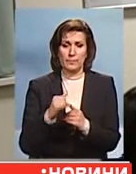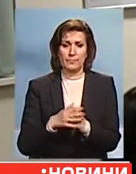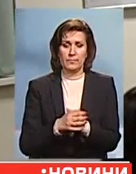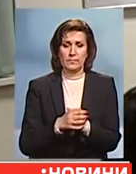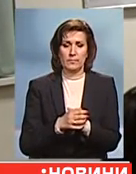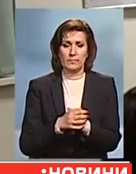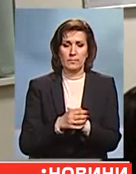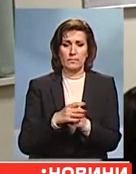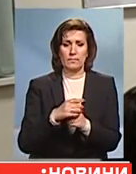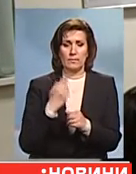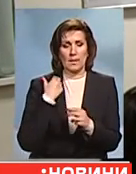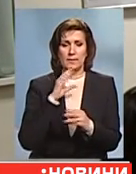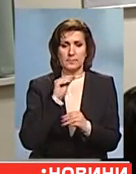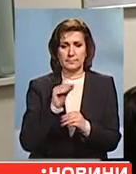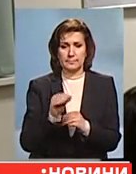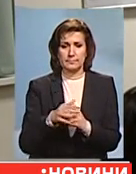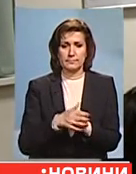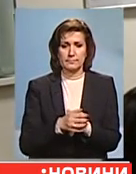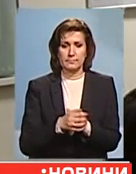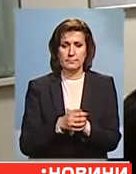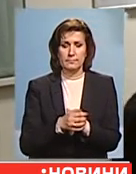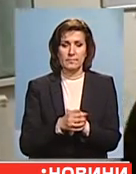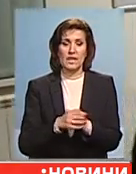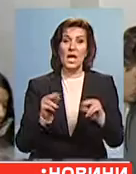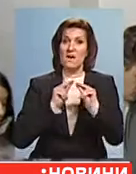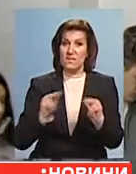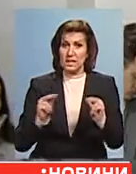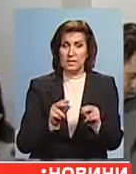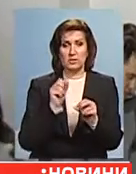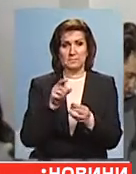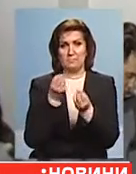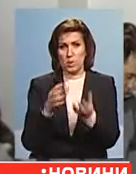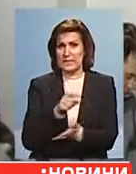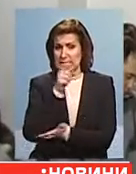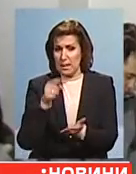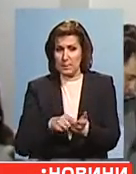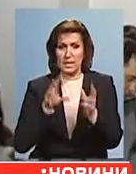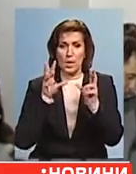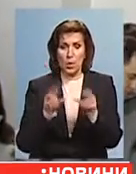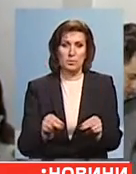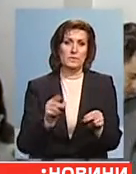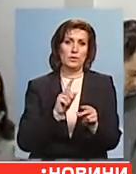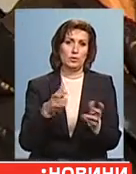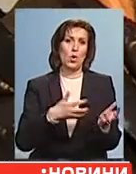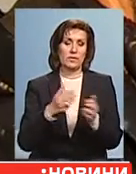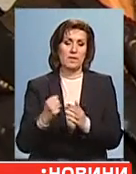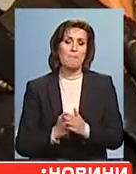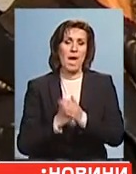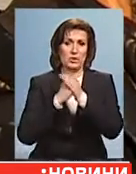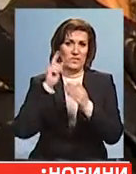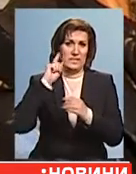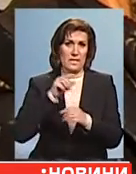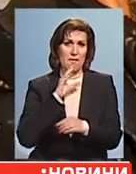I work every day. Супер, я буду працювати завтра. Викладач ставить прості запитання, обіцяє, за кілька місяців отримаєте базові знання